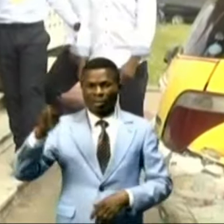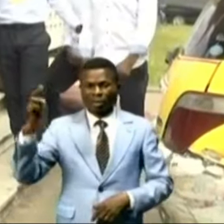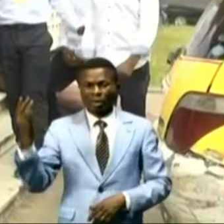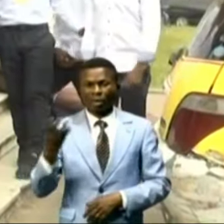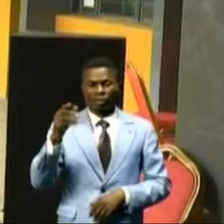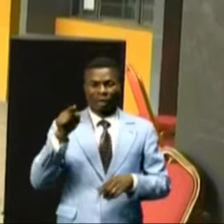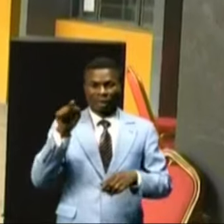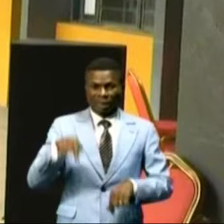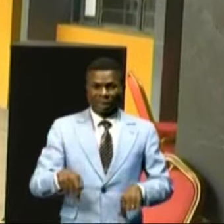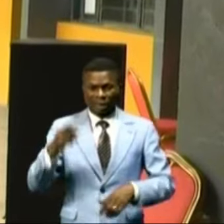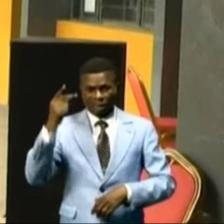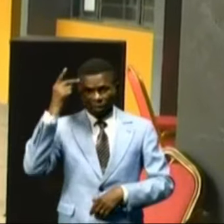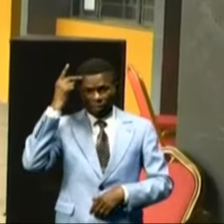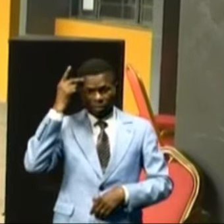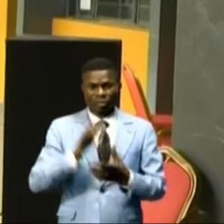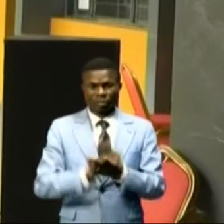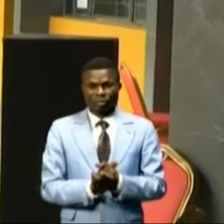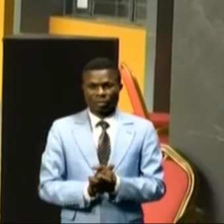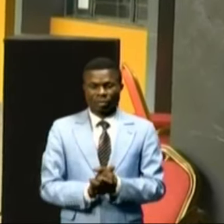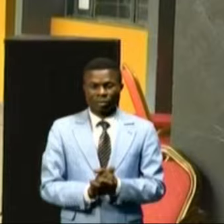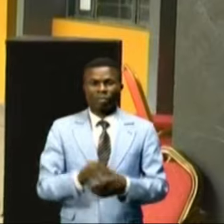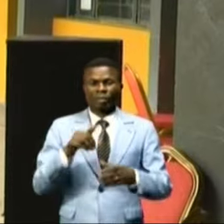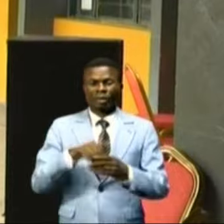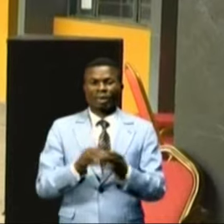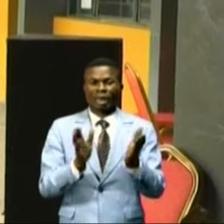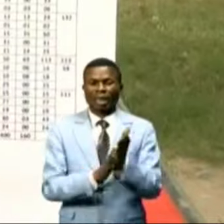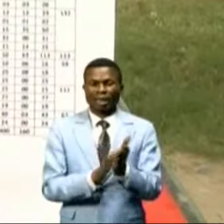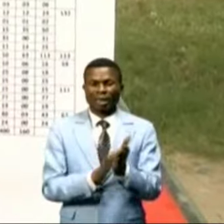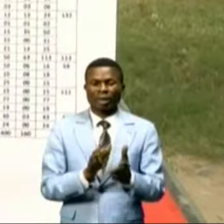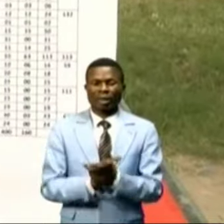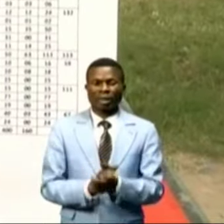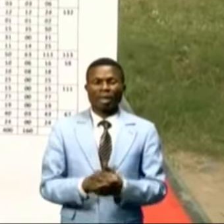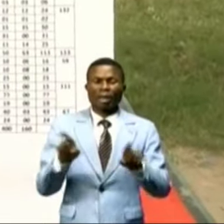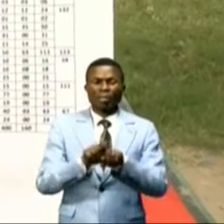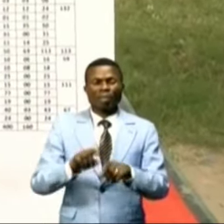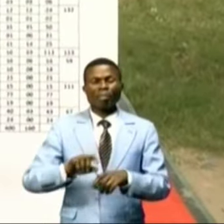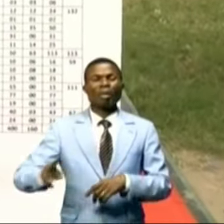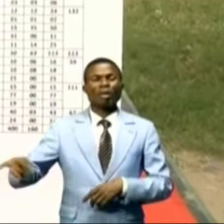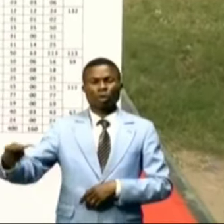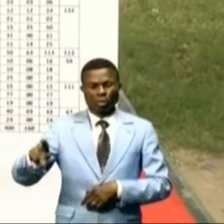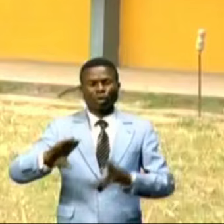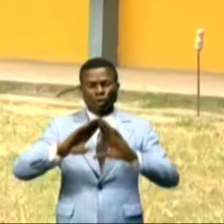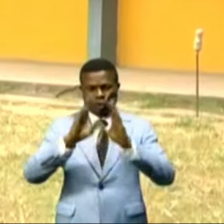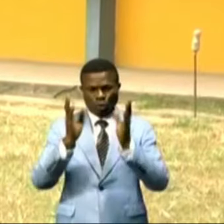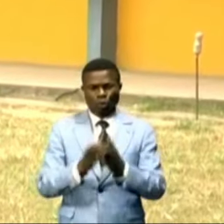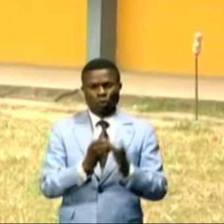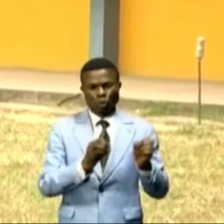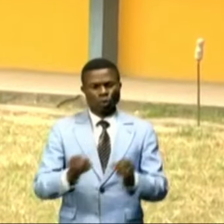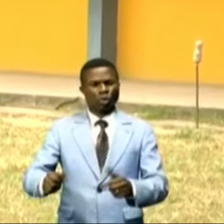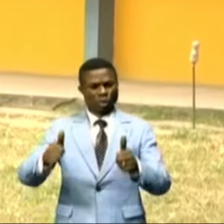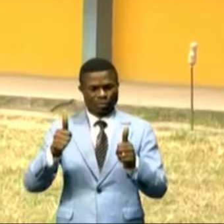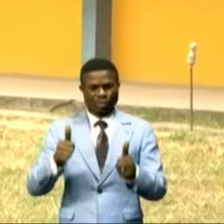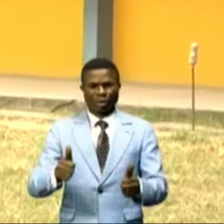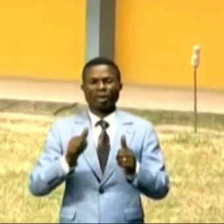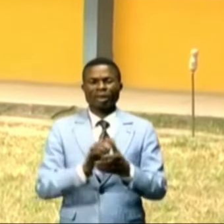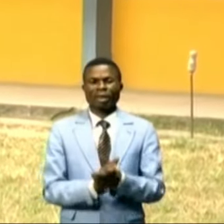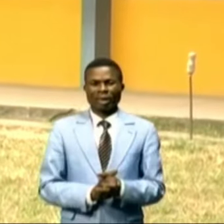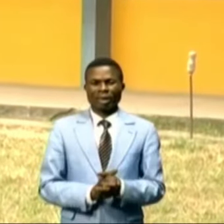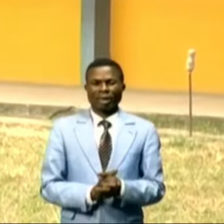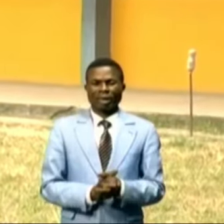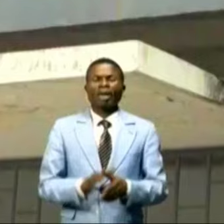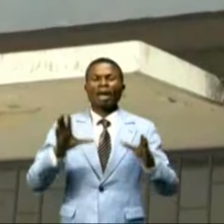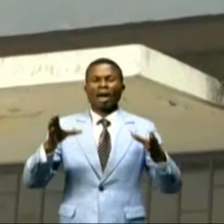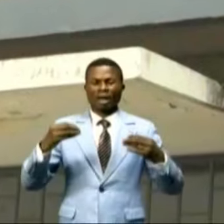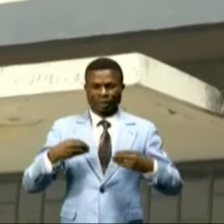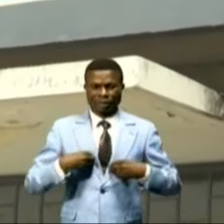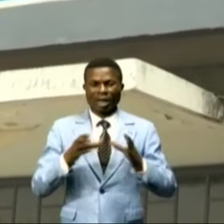Kinshasa, en espérant qu'il en ait été de même dans le reste du pays, tout s'est déroulé dans la sérénité. Confirmation